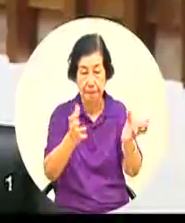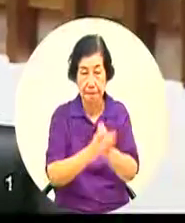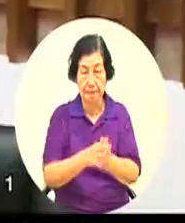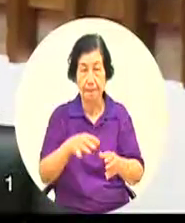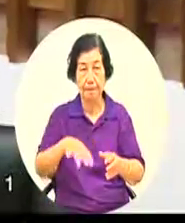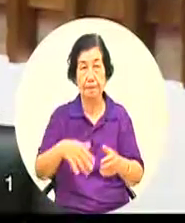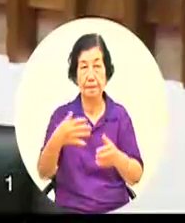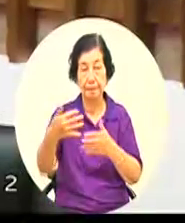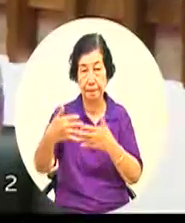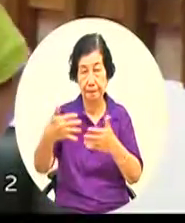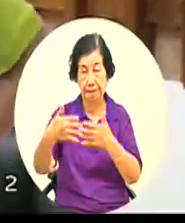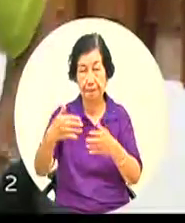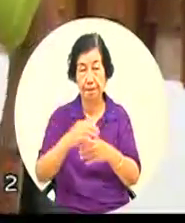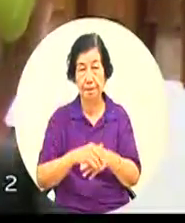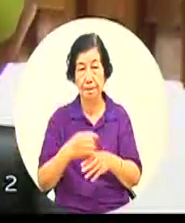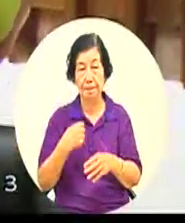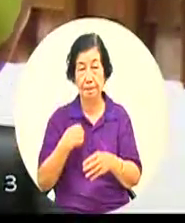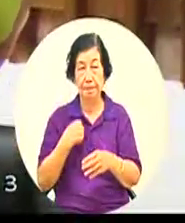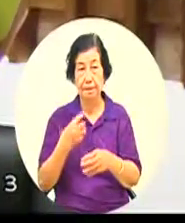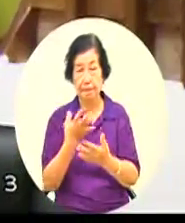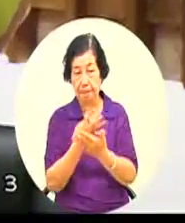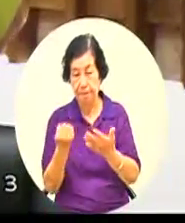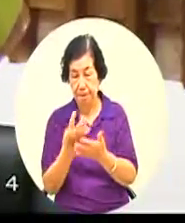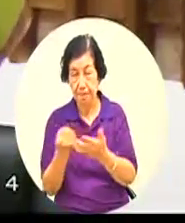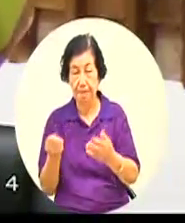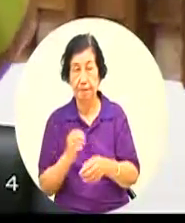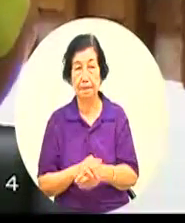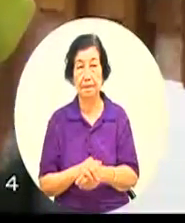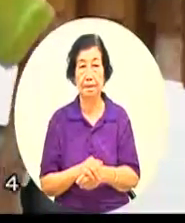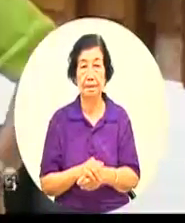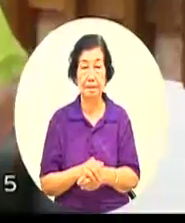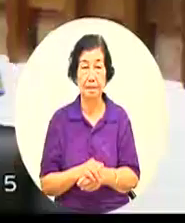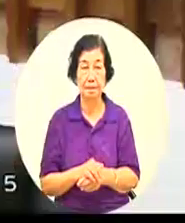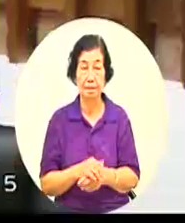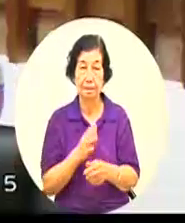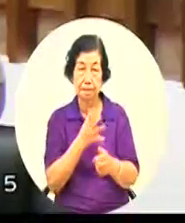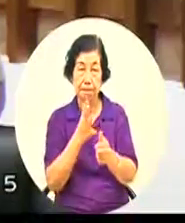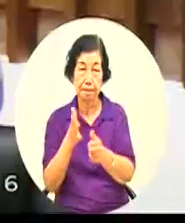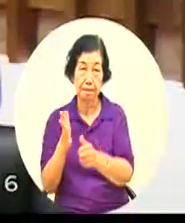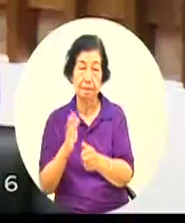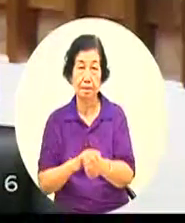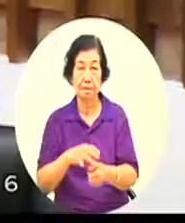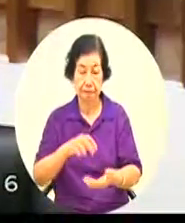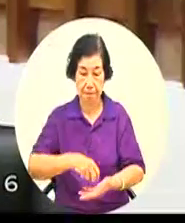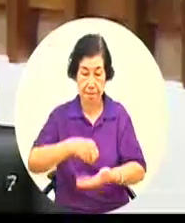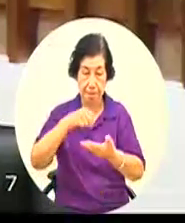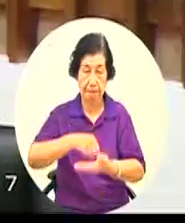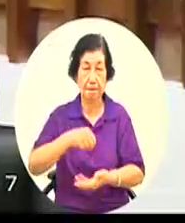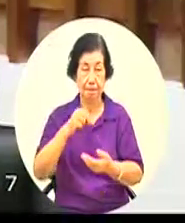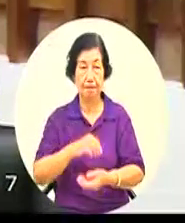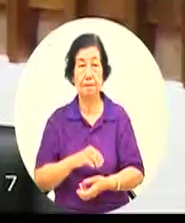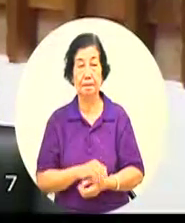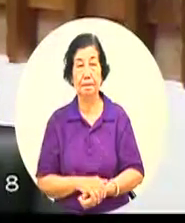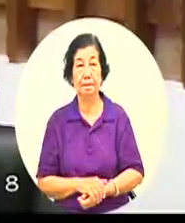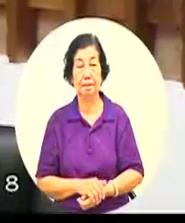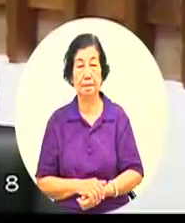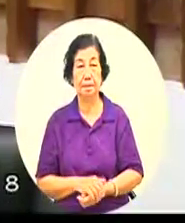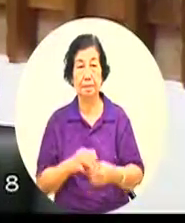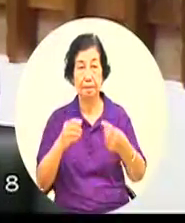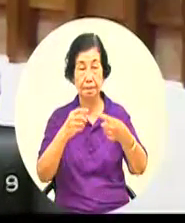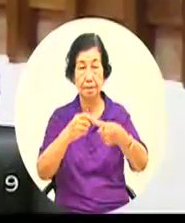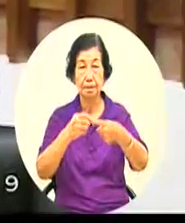有几点对校园方面的问题呢哈，来提出建言哈。那么第一个